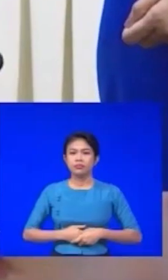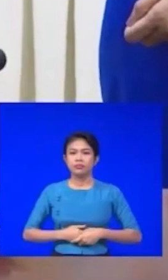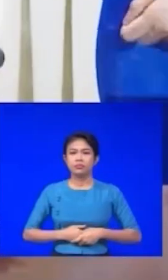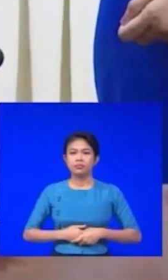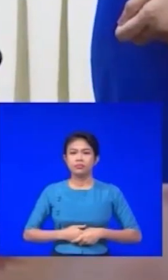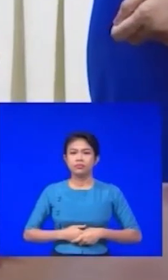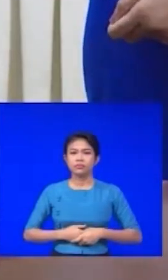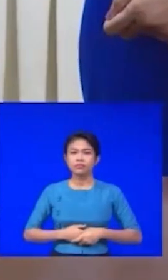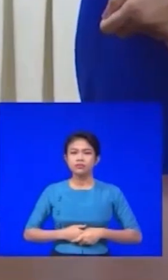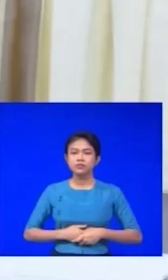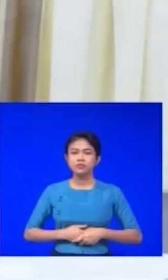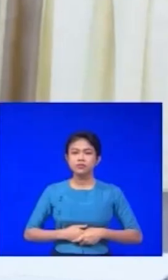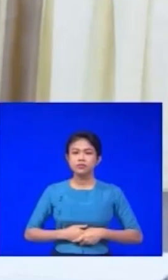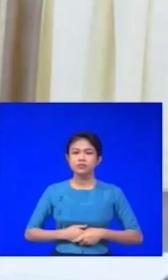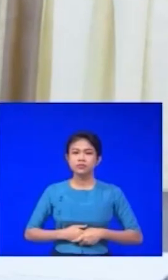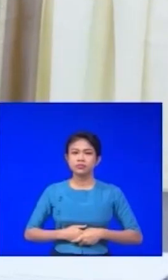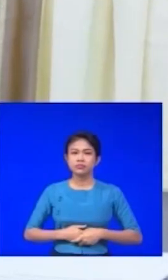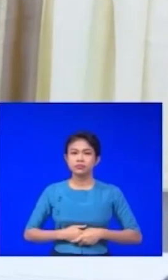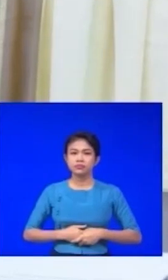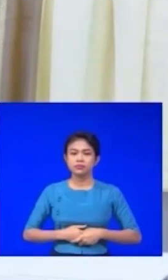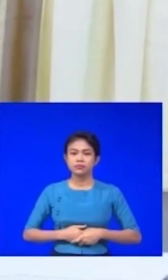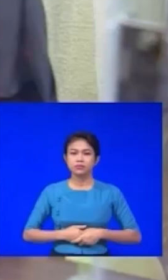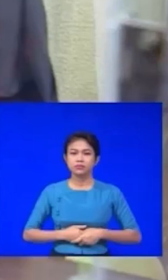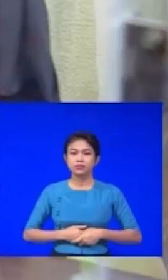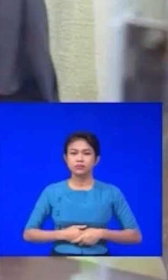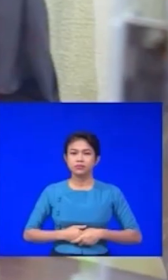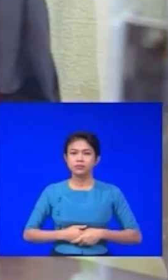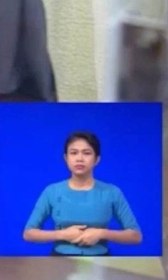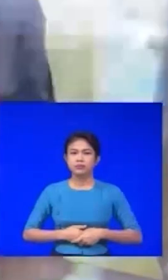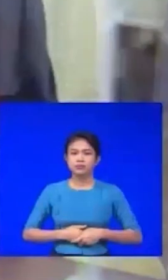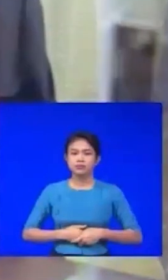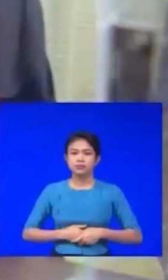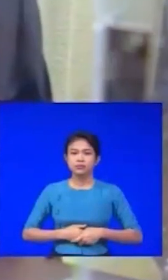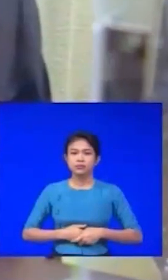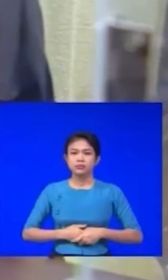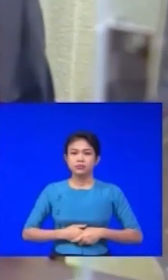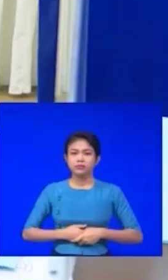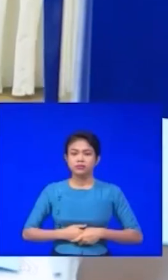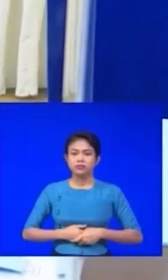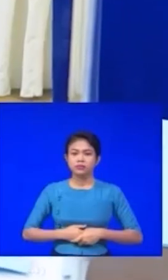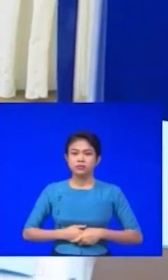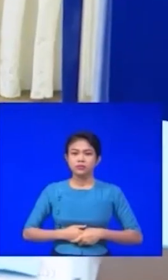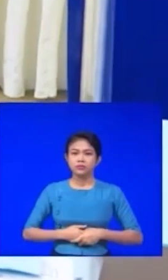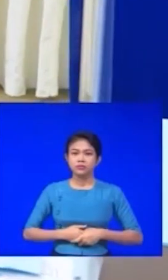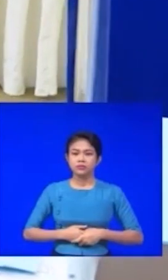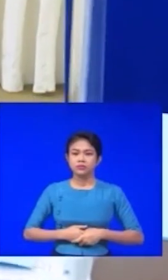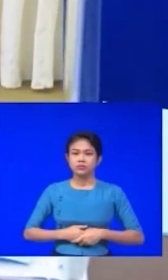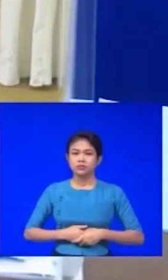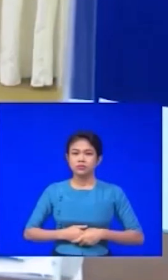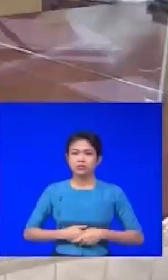28ရက်28ရက်နဲ့29ရက်နေ့တွေမှာလည်း NCA ပြည်အတိုင်းသားဖွဲ့တွေရဲ့ငြိမ်းချမ်းရေးလုပ်ငန်းစဉ်ဦးဆောင်မှုအဖွဲ့ PPSD ဖွဲ့ဝ